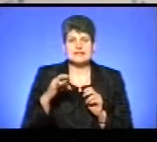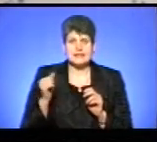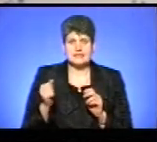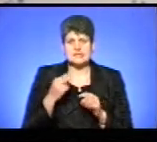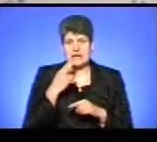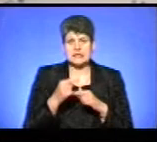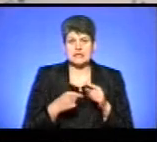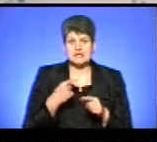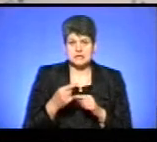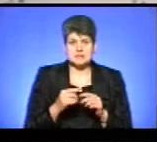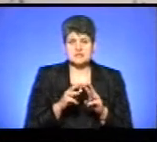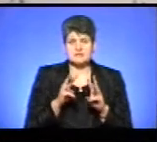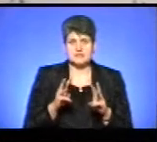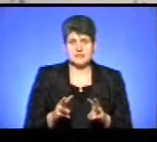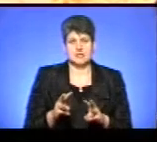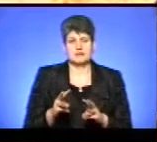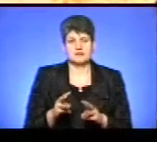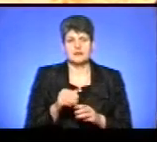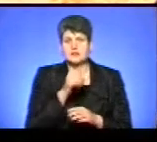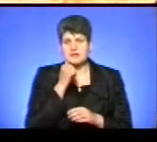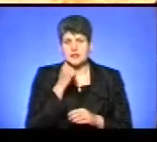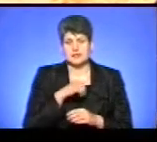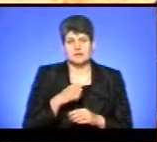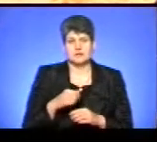на святій тайні подружжя.